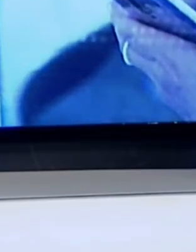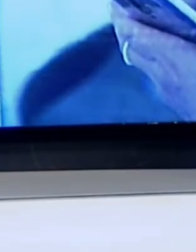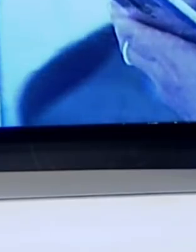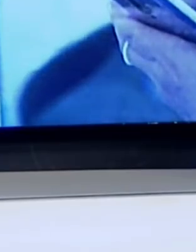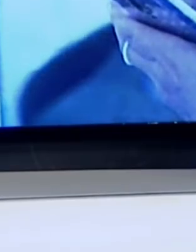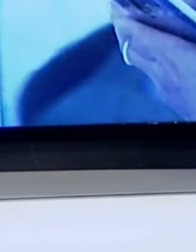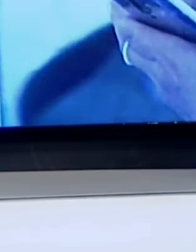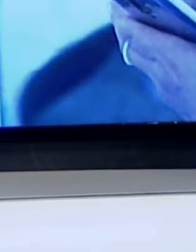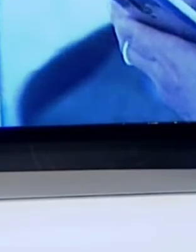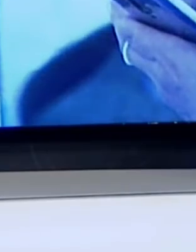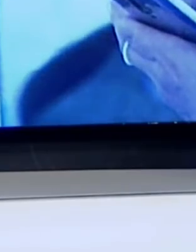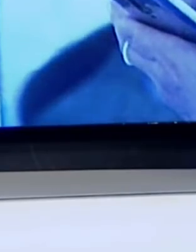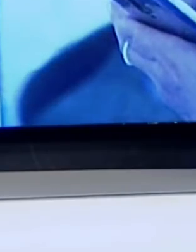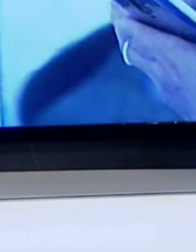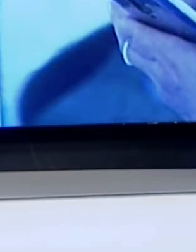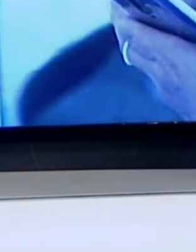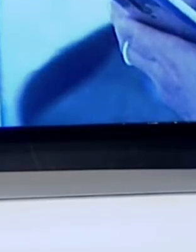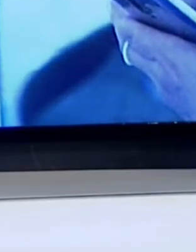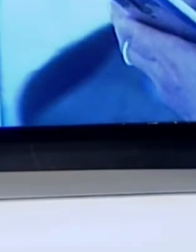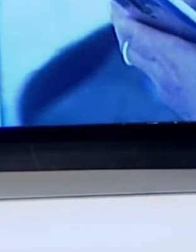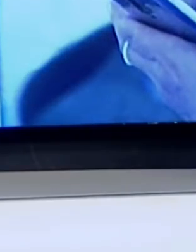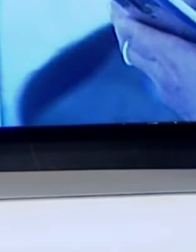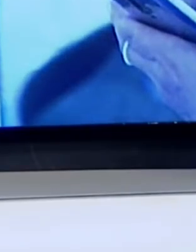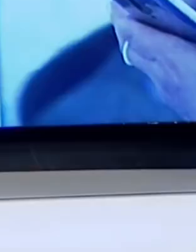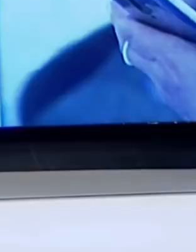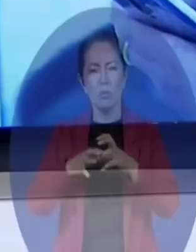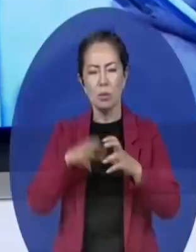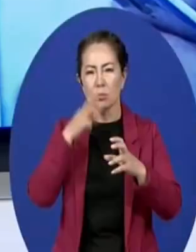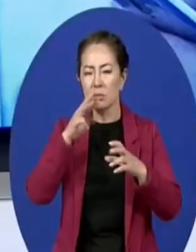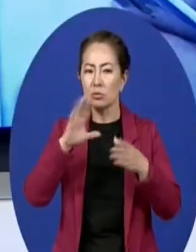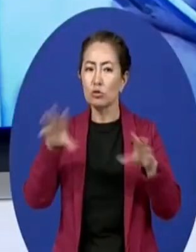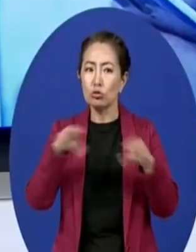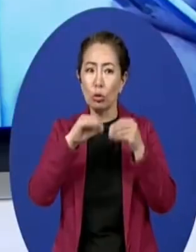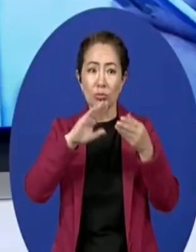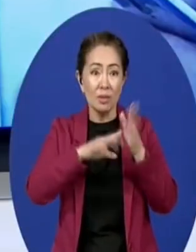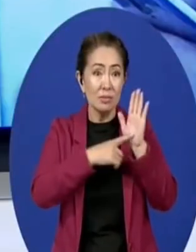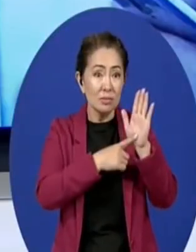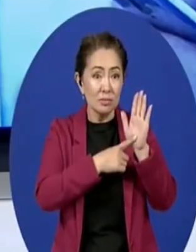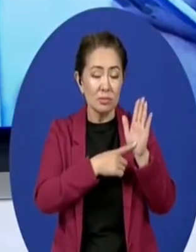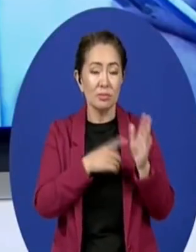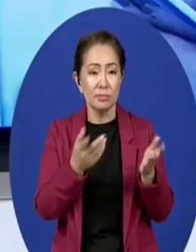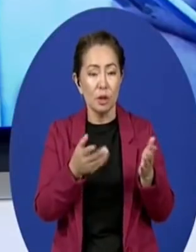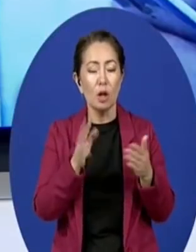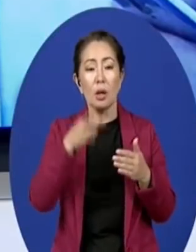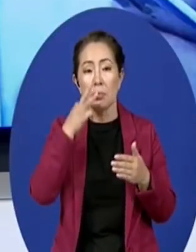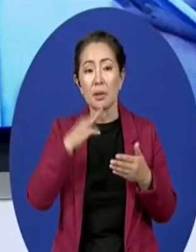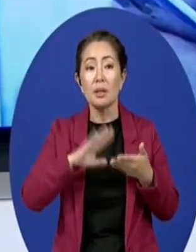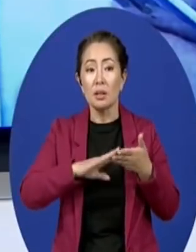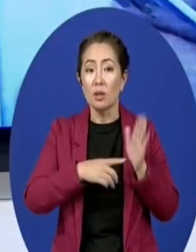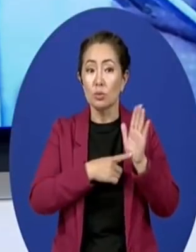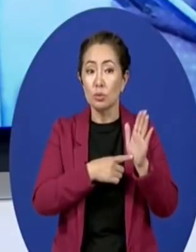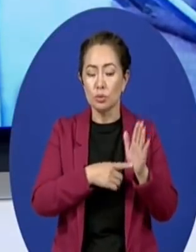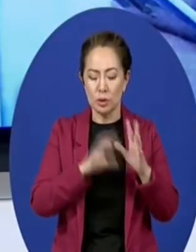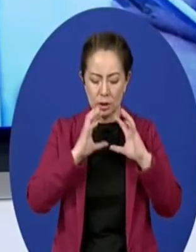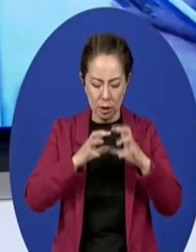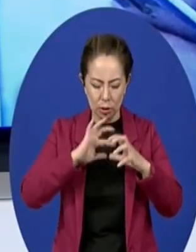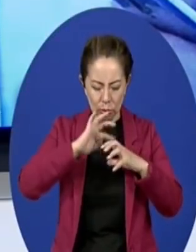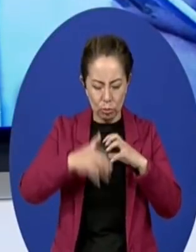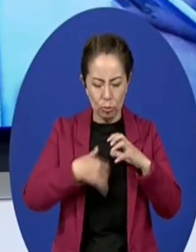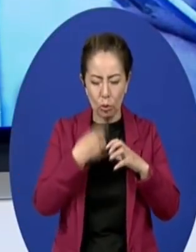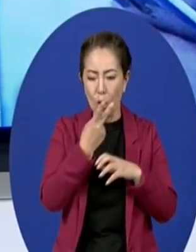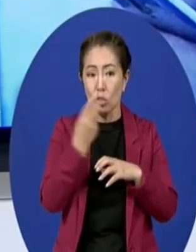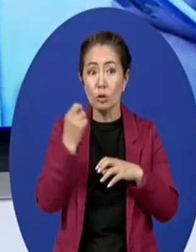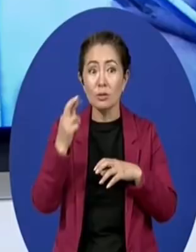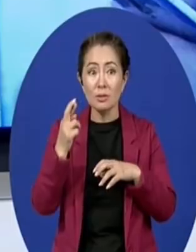Сар дахал болон вакцинжуулалтын олон улсын хэмжээнд нөхцөл байдлыг товчор танилцууллаа. Хөргөсүүлэн босод мэдээлэлээс үргэж байна. Дэлхийн 200 сая орчим